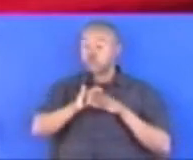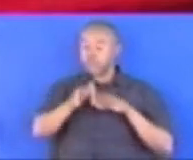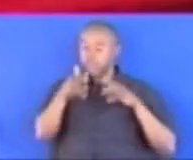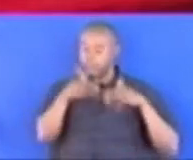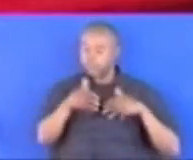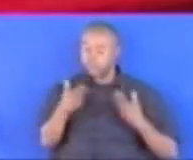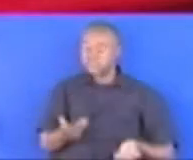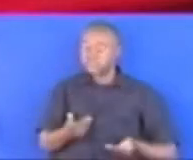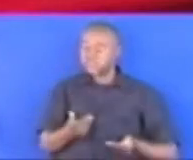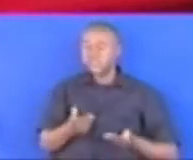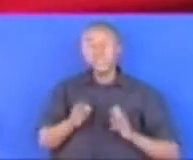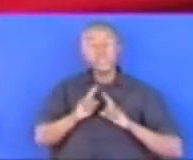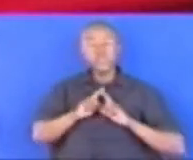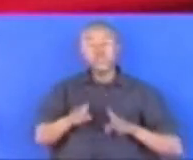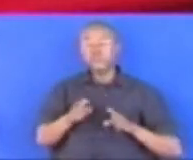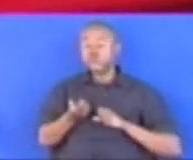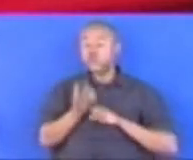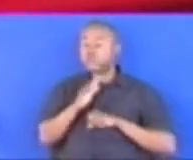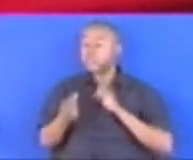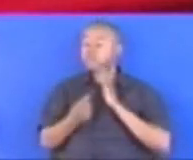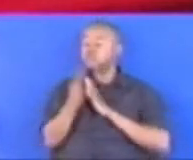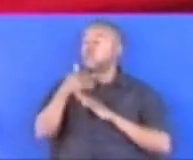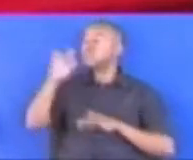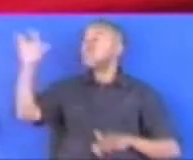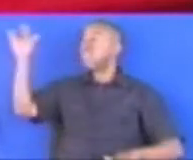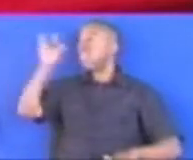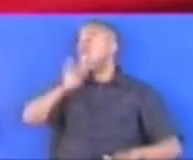kuepuka kutumia wataalamu wanaotoka nje ya nchi.